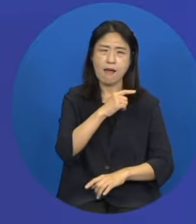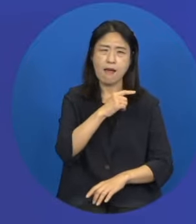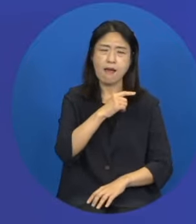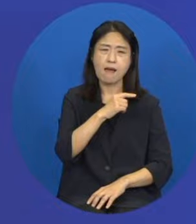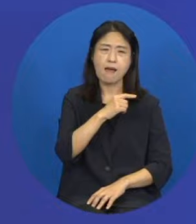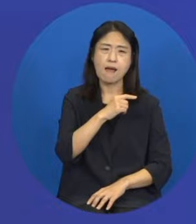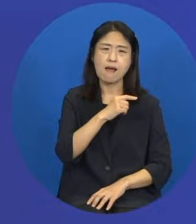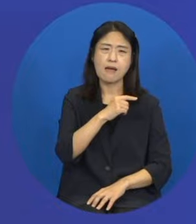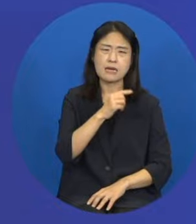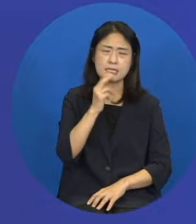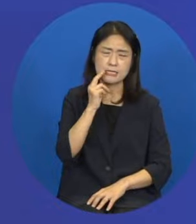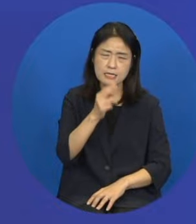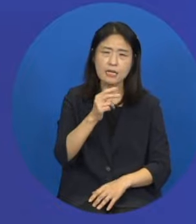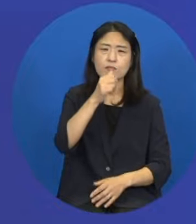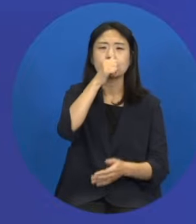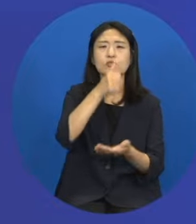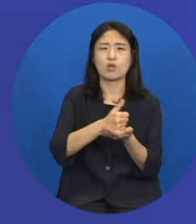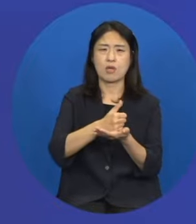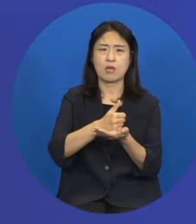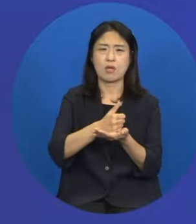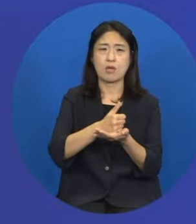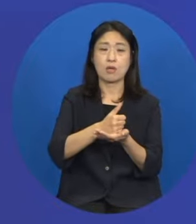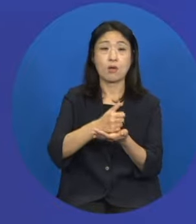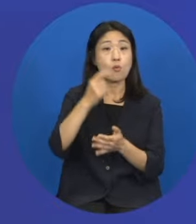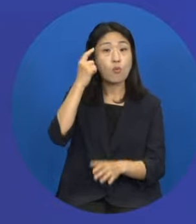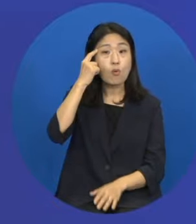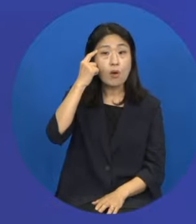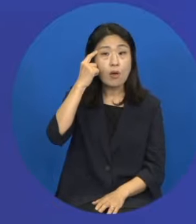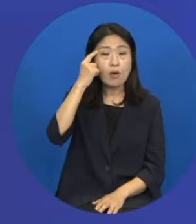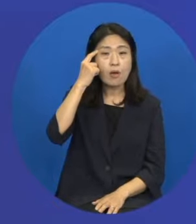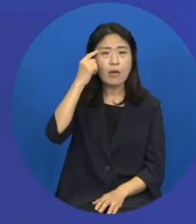군대의 많고 강함을 의지한 거잖아요.